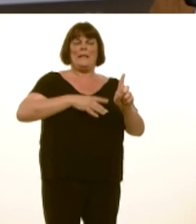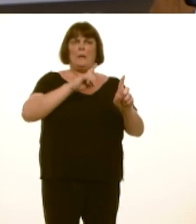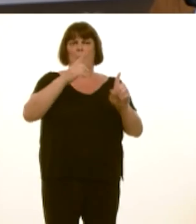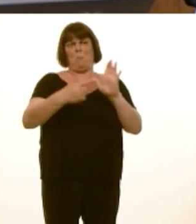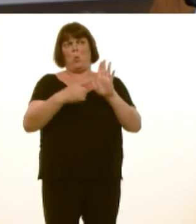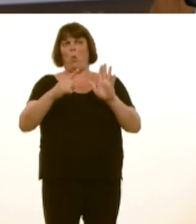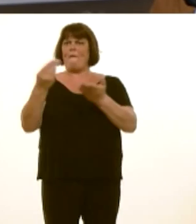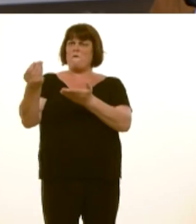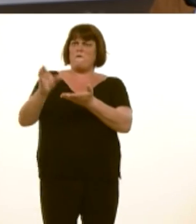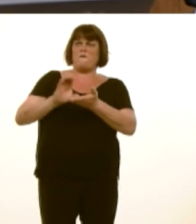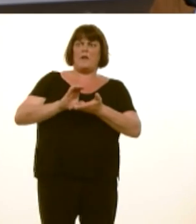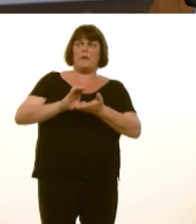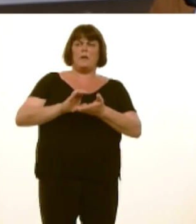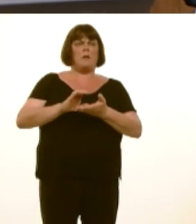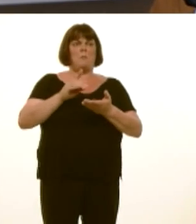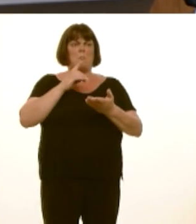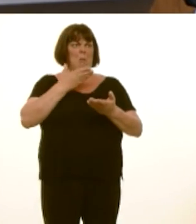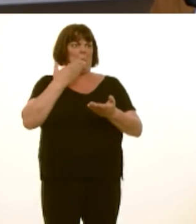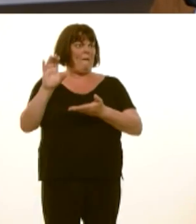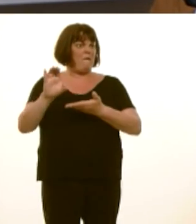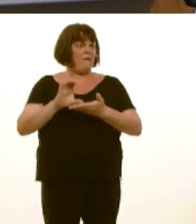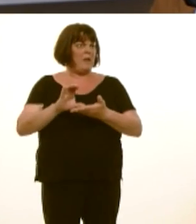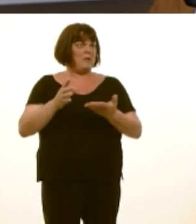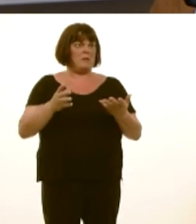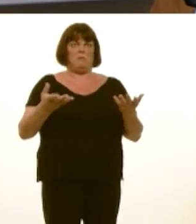mynd, does dim modd i ni yng Nghymru i dynnu